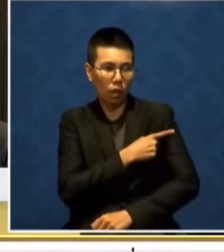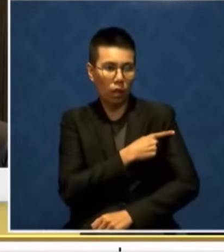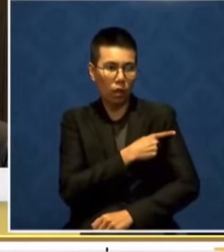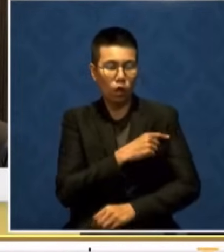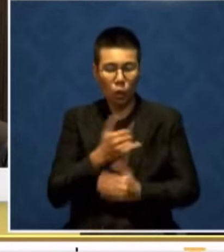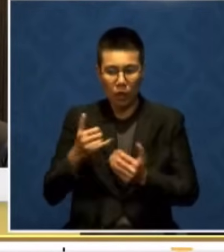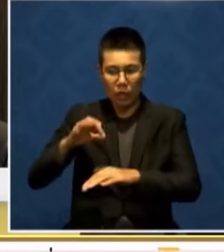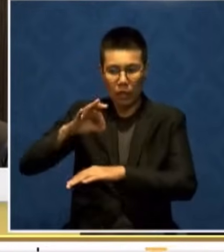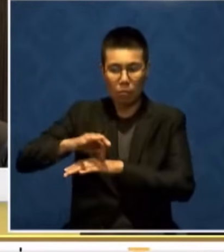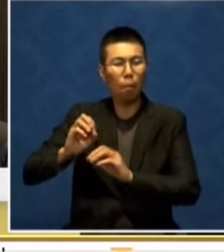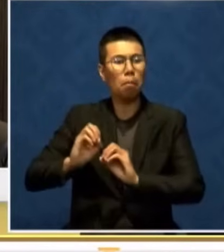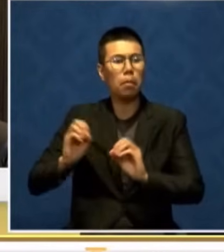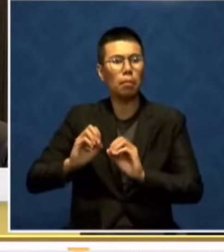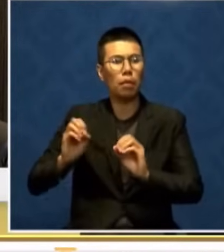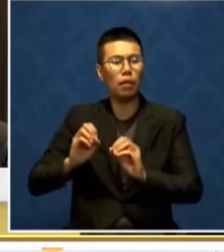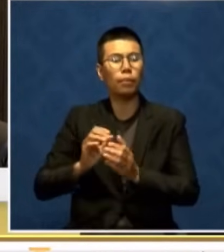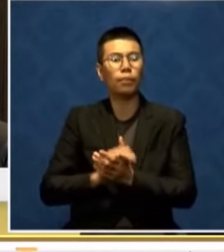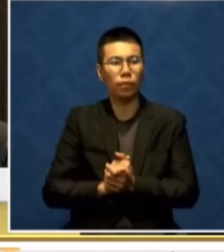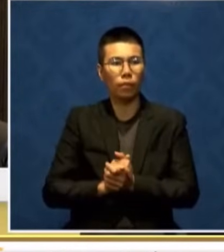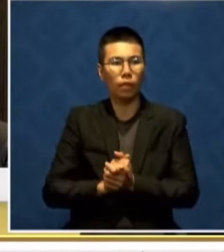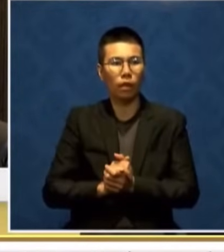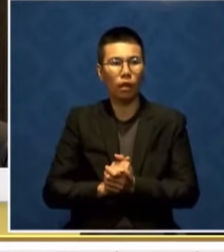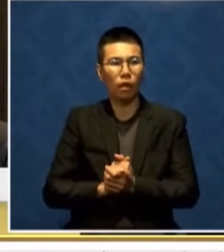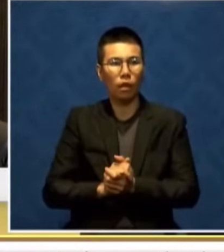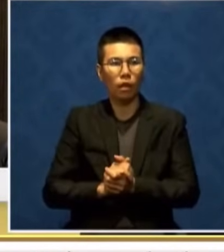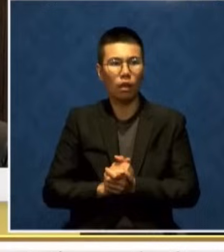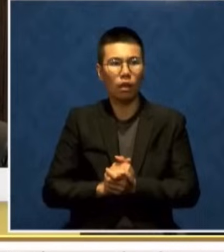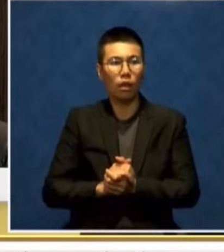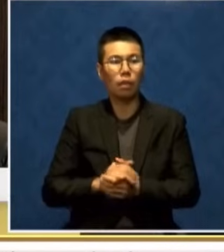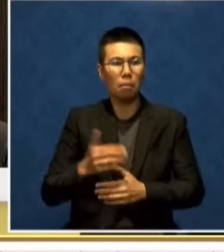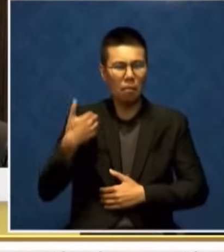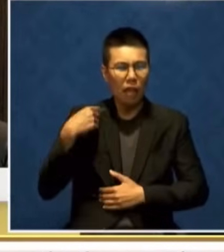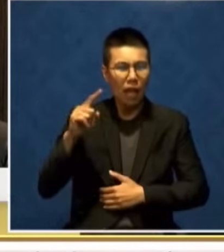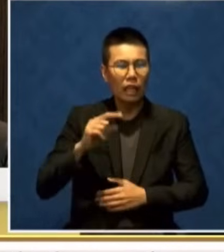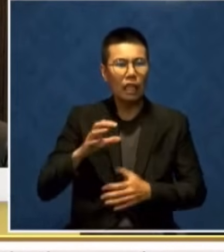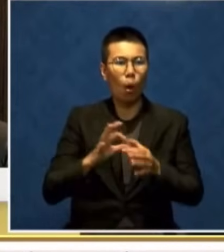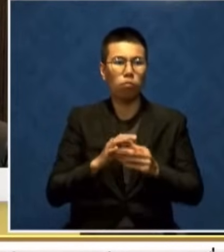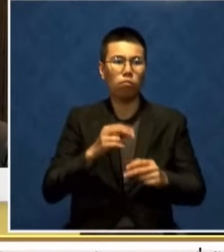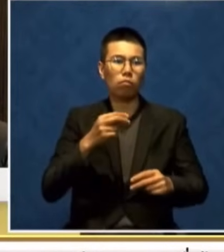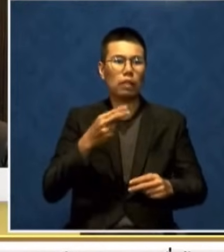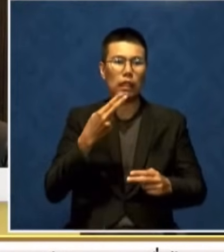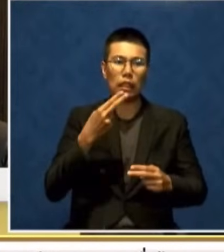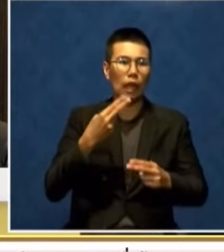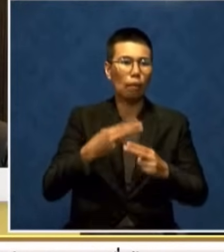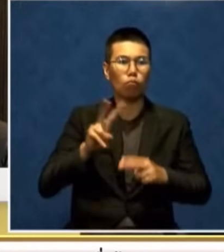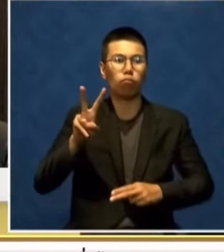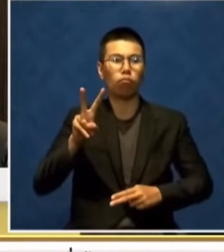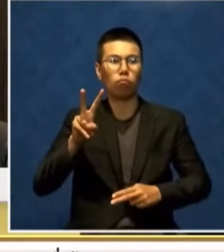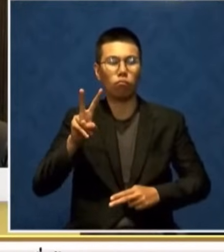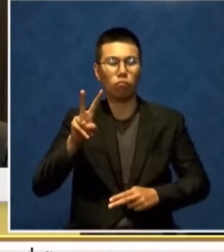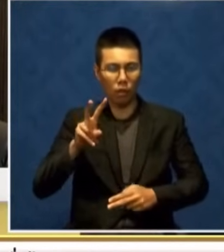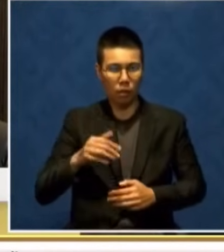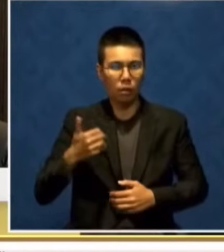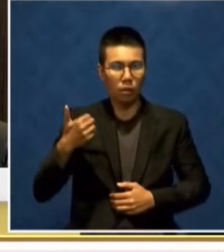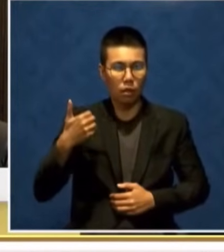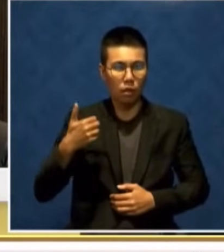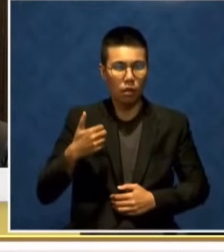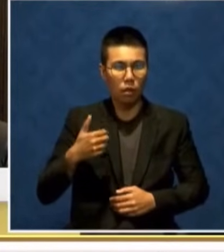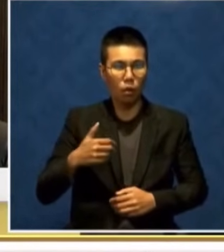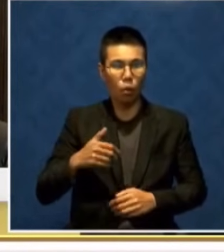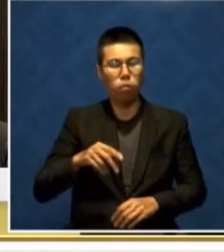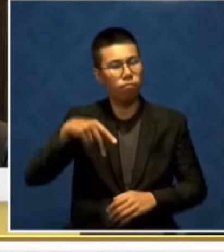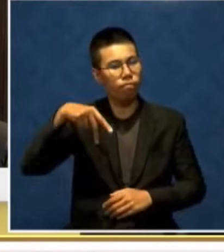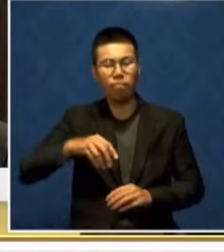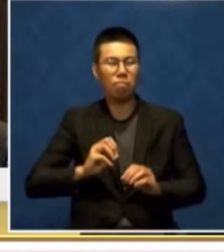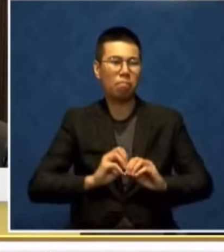แท้ที่จริงแล้วสิ่งที่ท่านขาดแคลนคือนามสกุลดังเพราะสุดท้ายคุณวุฒิที่รับมาจริงๆแล้วก็ไม่ได้มีความพิเศษ